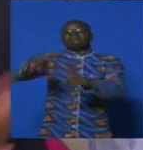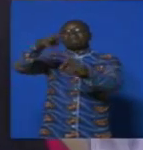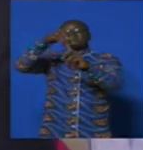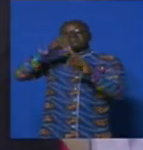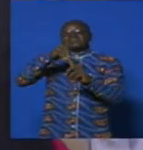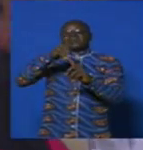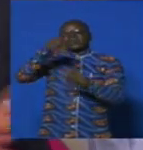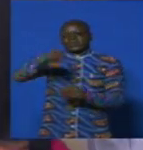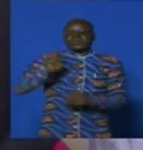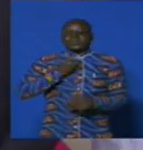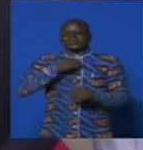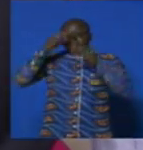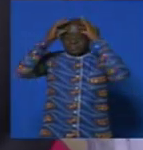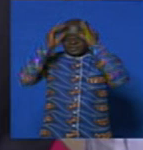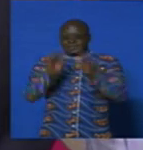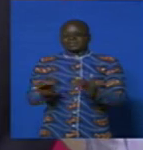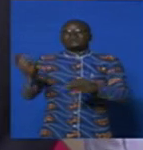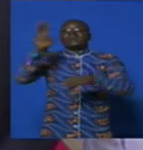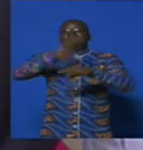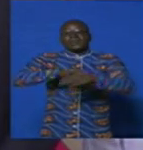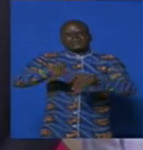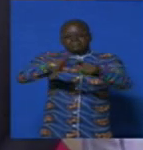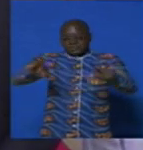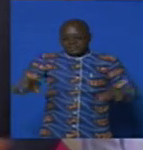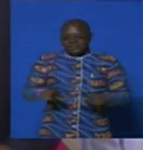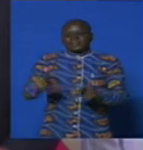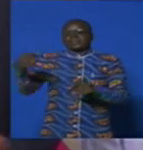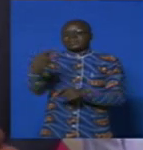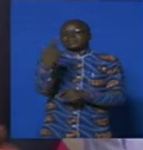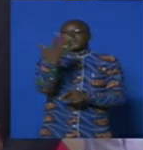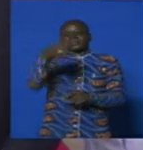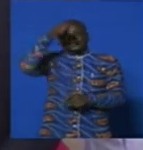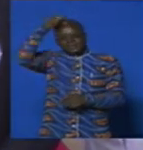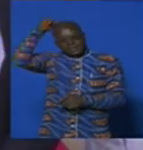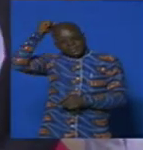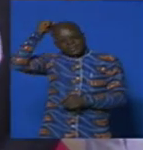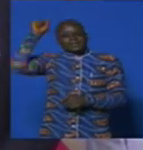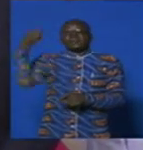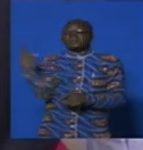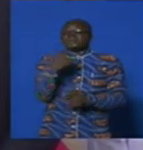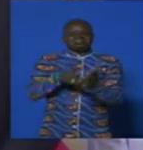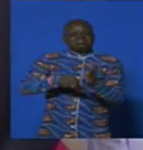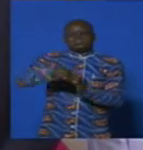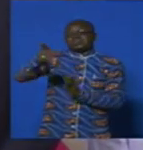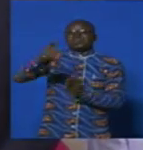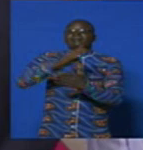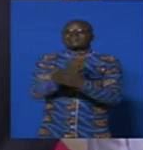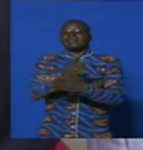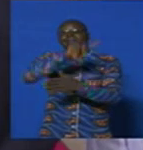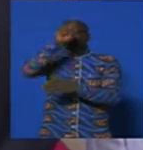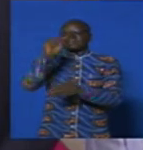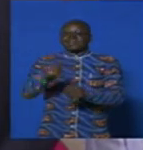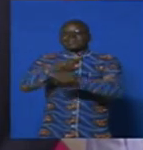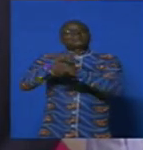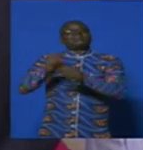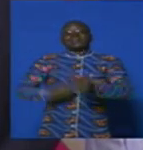nous avons décidé de mettre en œuvre dans l'espace du G5 Sahel, parce qu'il y a toujours cette liaison étroite entre les questions de sécurité et